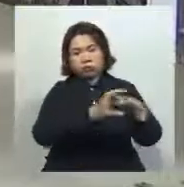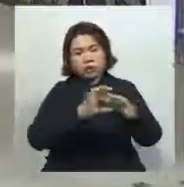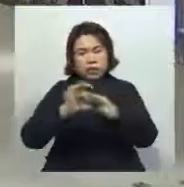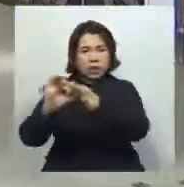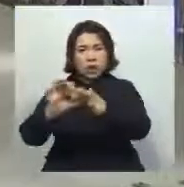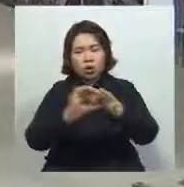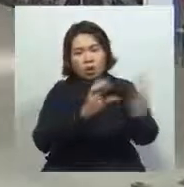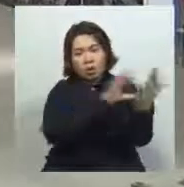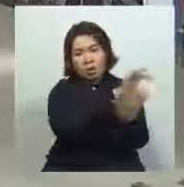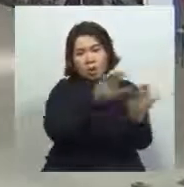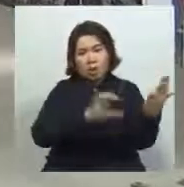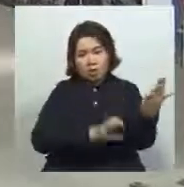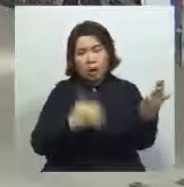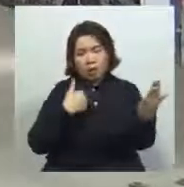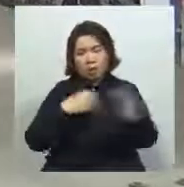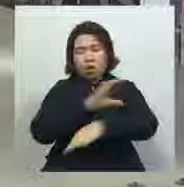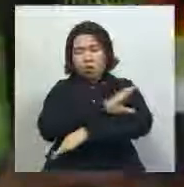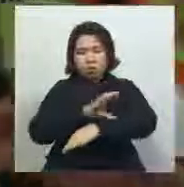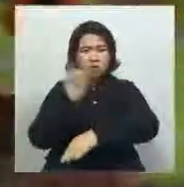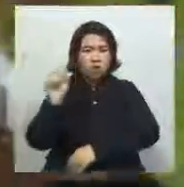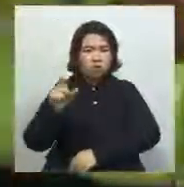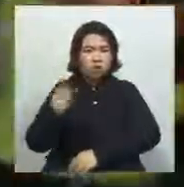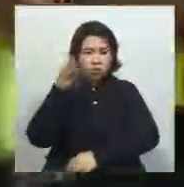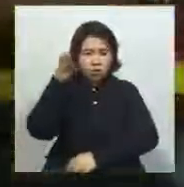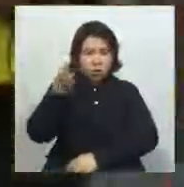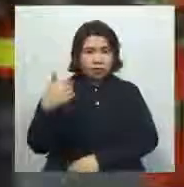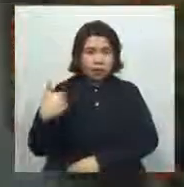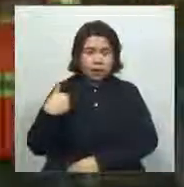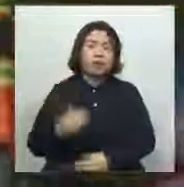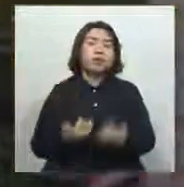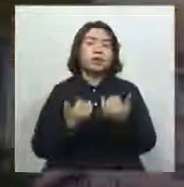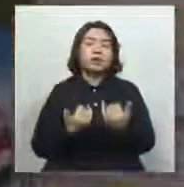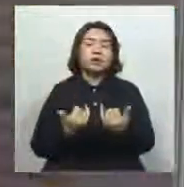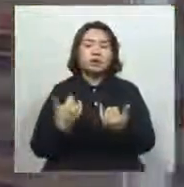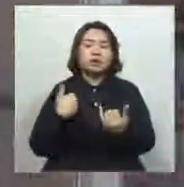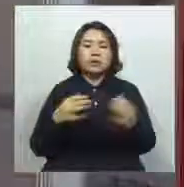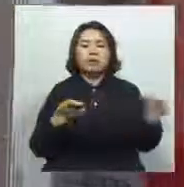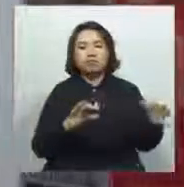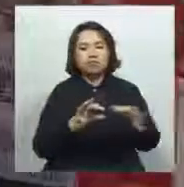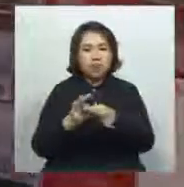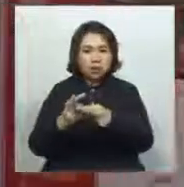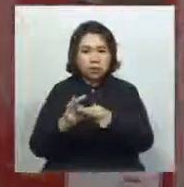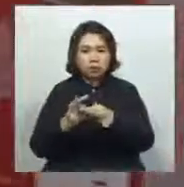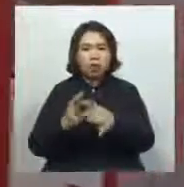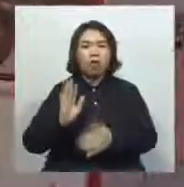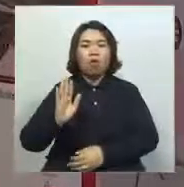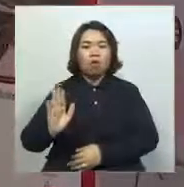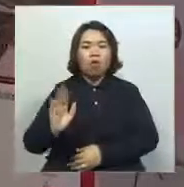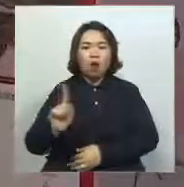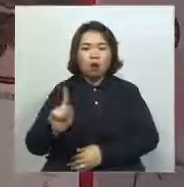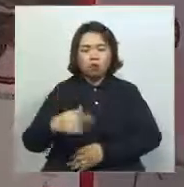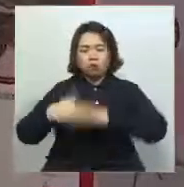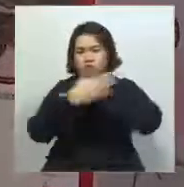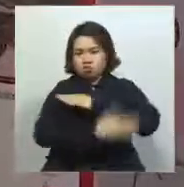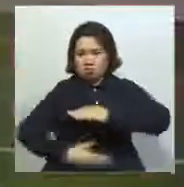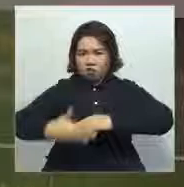าคและรองรับรถไฟความเร็วสูงในอนาคตด้วยนะคะซึ่งจุดนี้จะเป็นเชื่อมต่อของการเดินทางระบบ